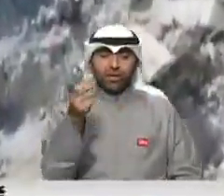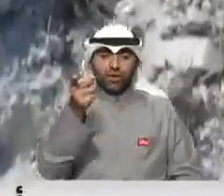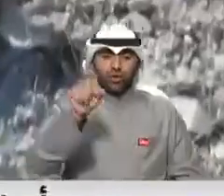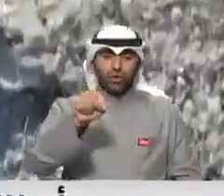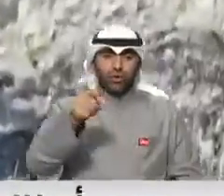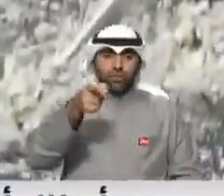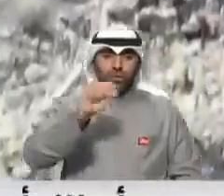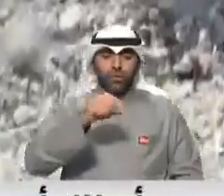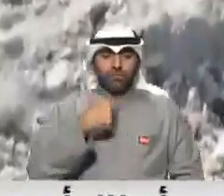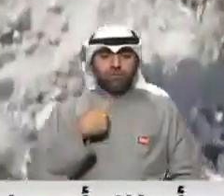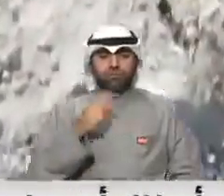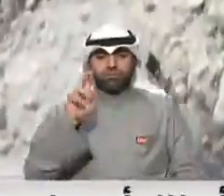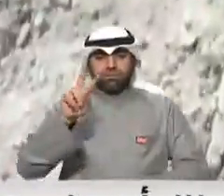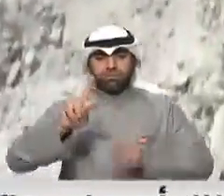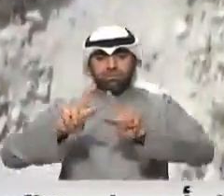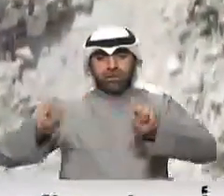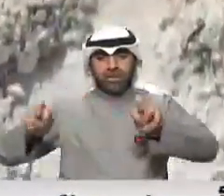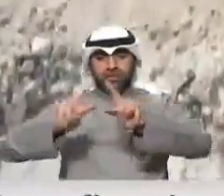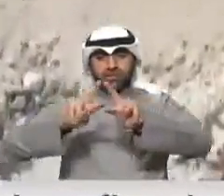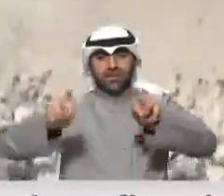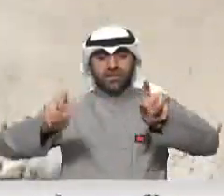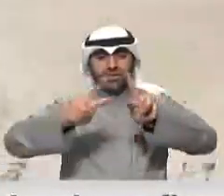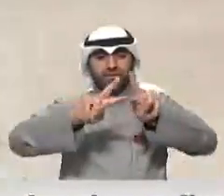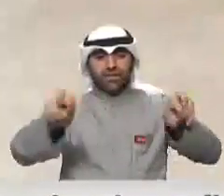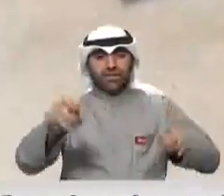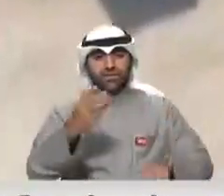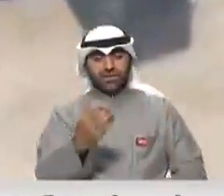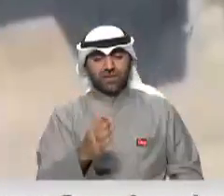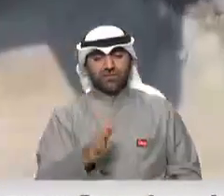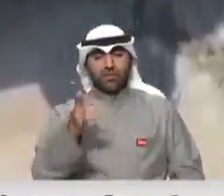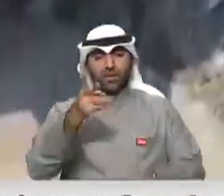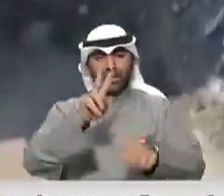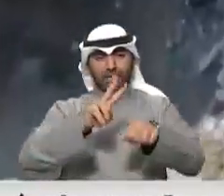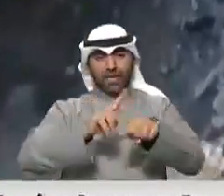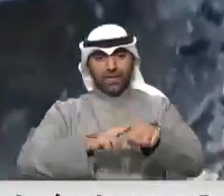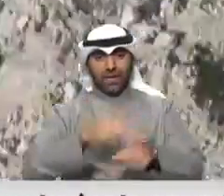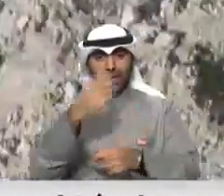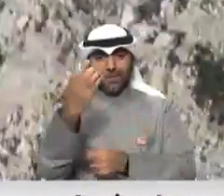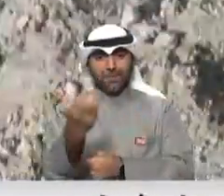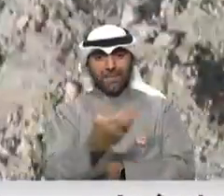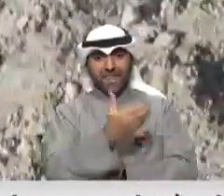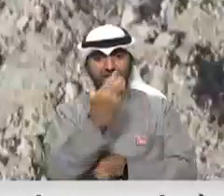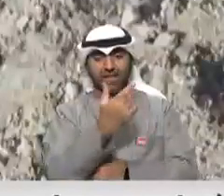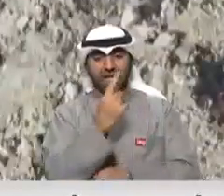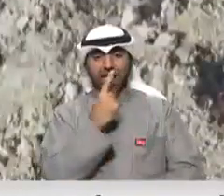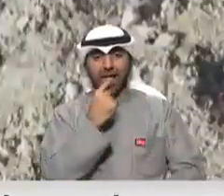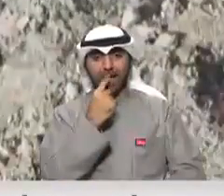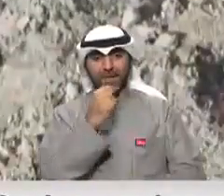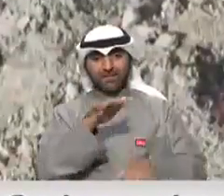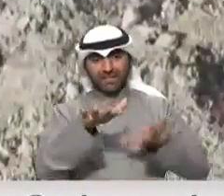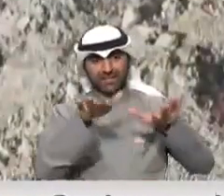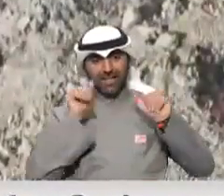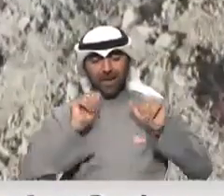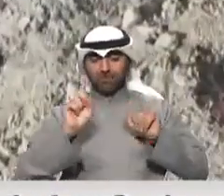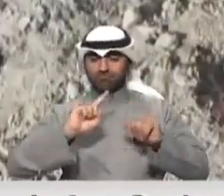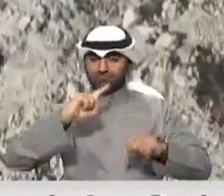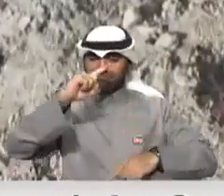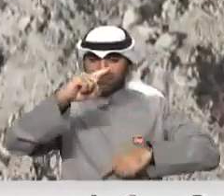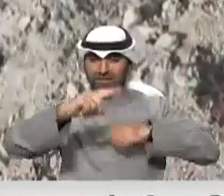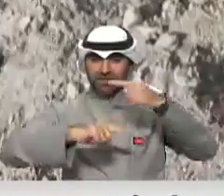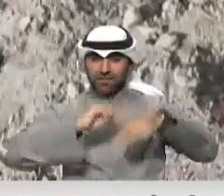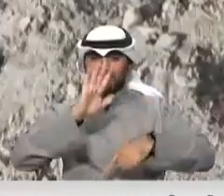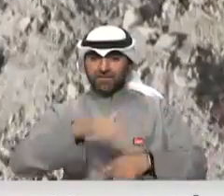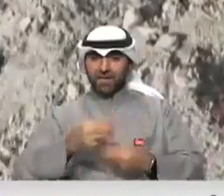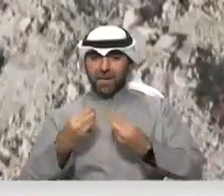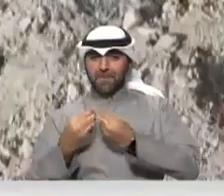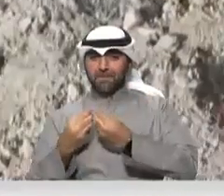هذه المباني، ولكن ما زلنا مستمرين في وجودنا في مدينة كهرمان مرعش وأيضا نقوم في